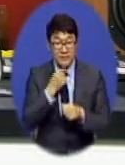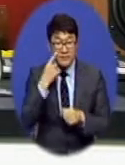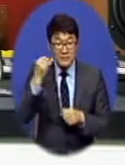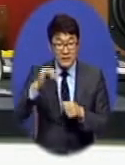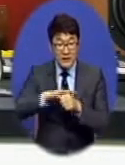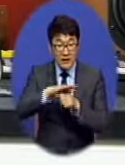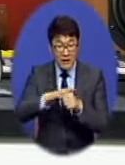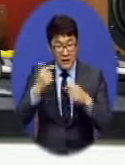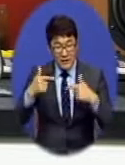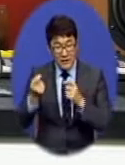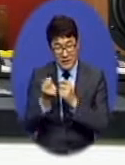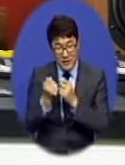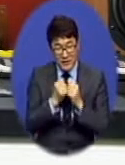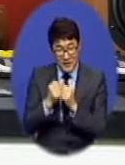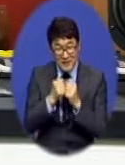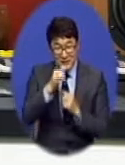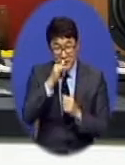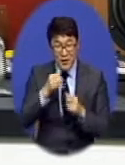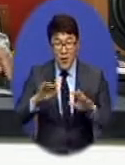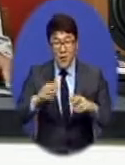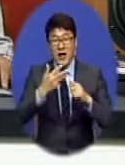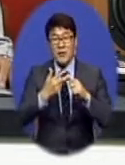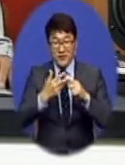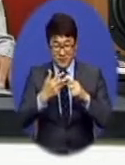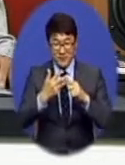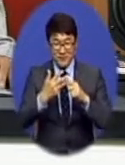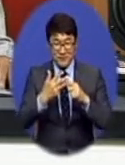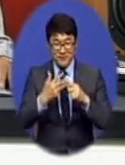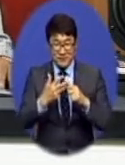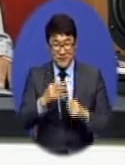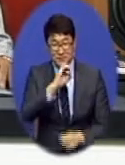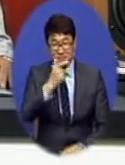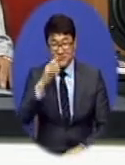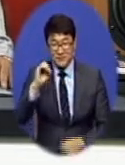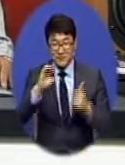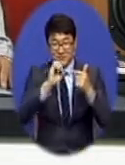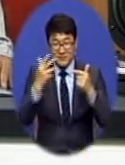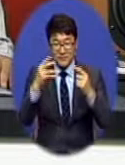사랑은 항상 곁에 자, 있다고 자, 8번 참가자입니다. 네. 네, ARS